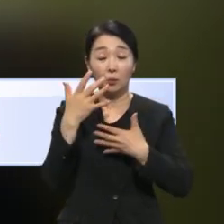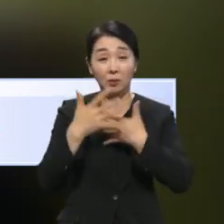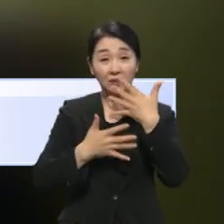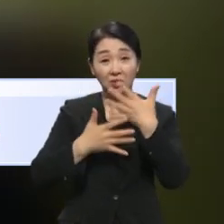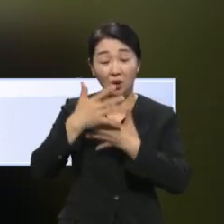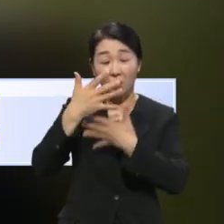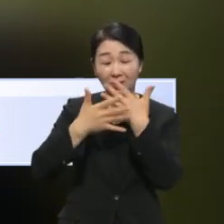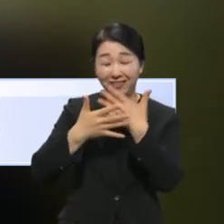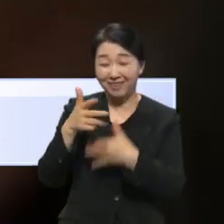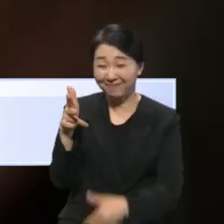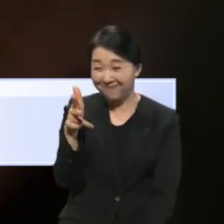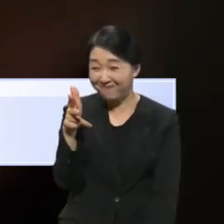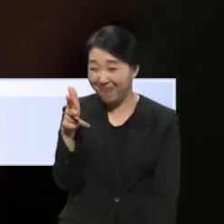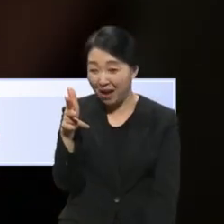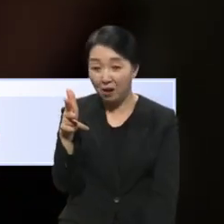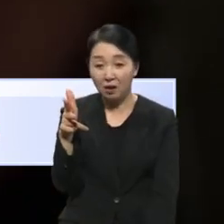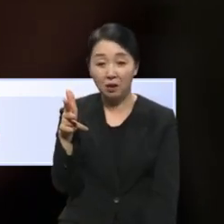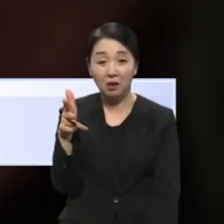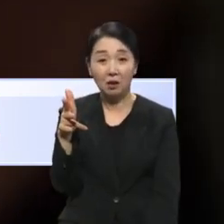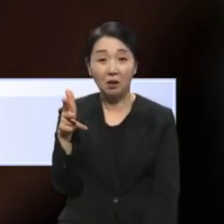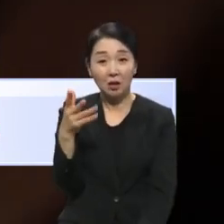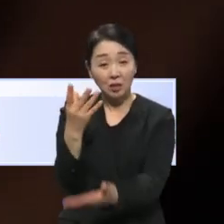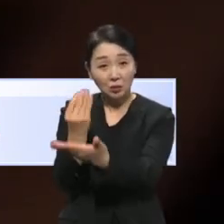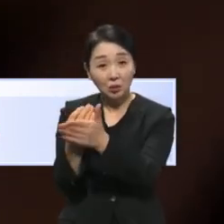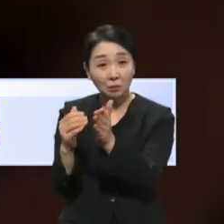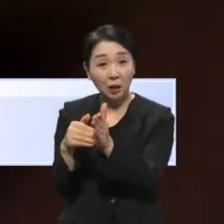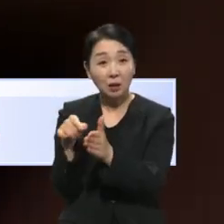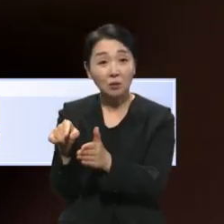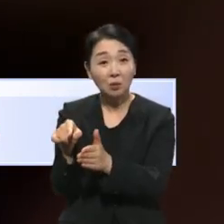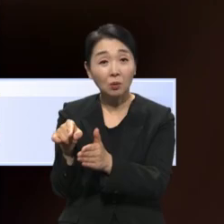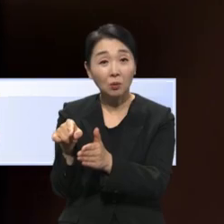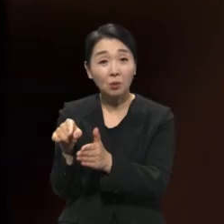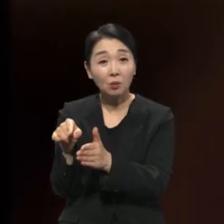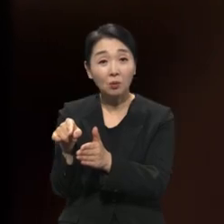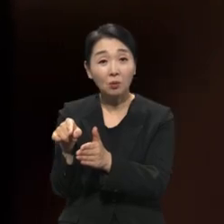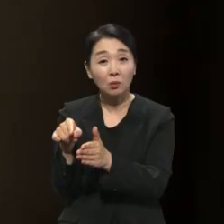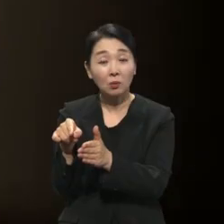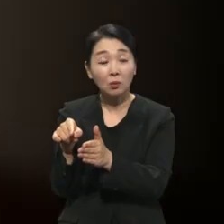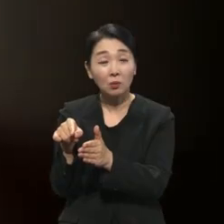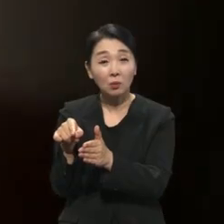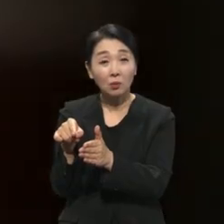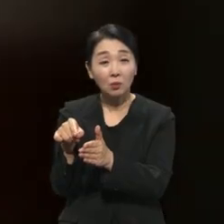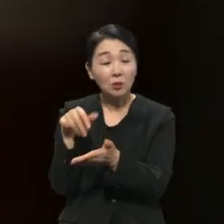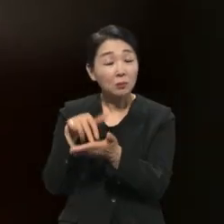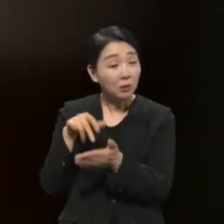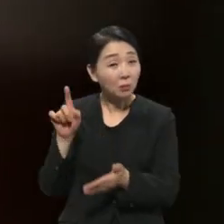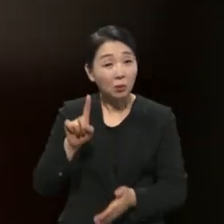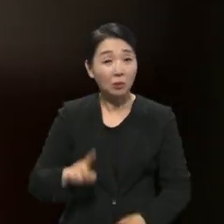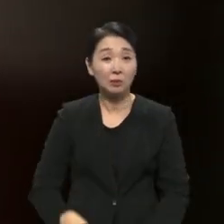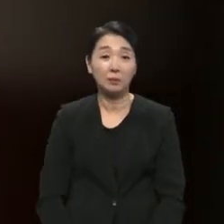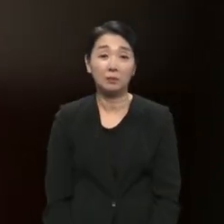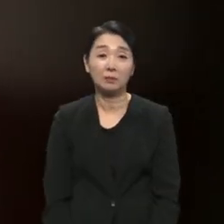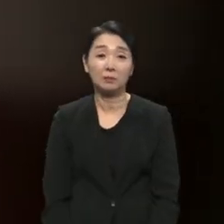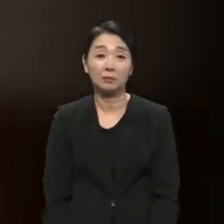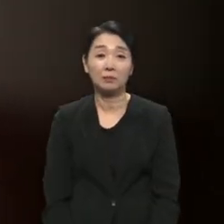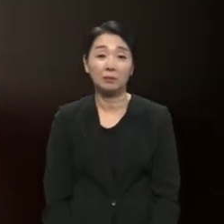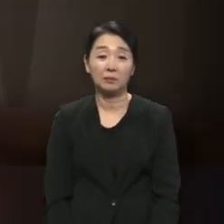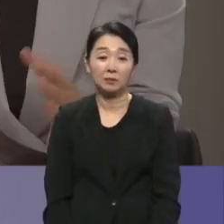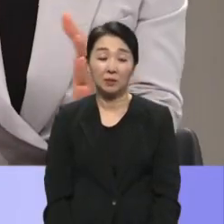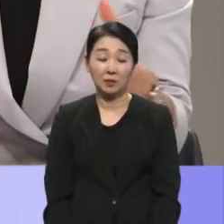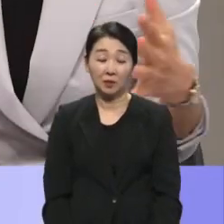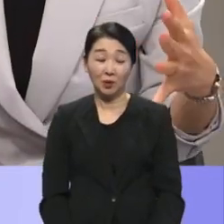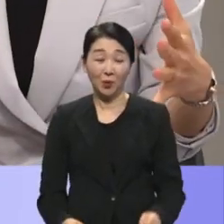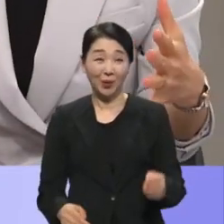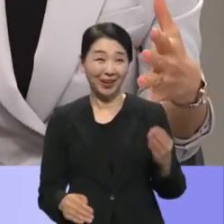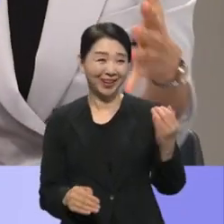영상을녹화한사례가있습니다. 우리는이러한상황을어떻게해석해야할까요? 집단적으로행동